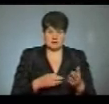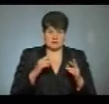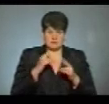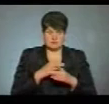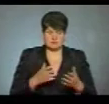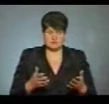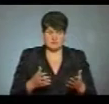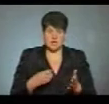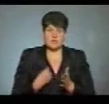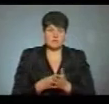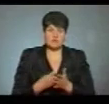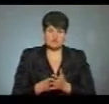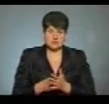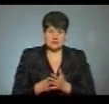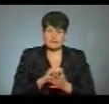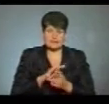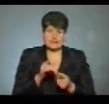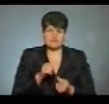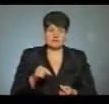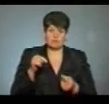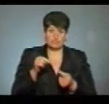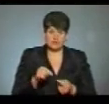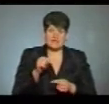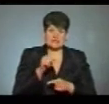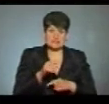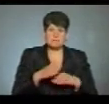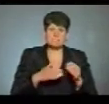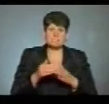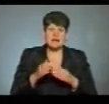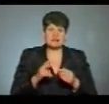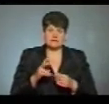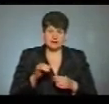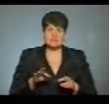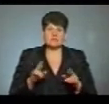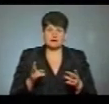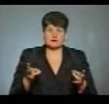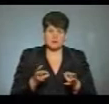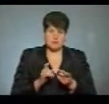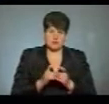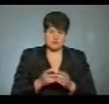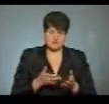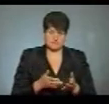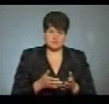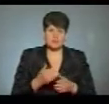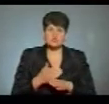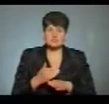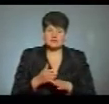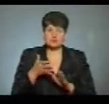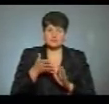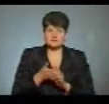нереалістичний і бюджет не відповідає тим практикам світовим, як потрібно боротися з кризою. Там частину